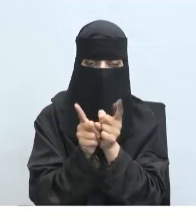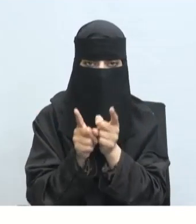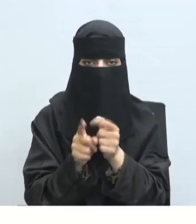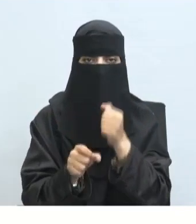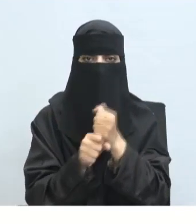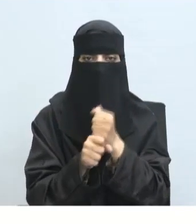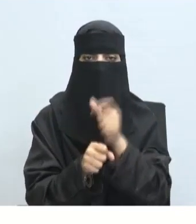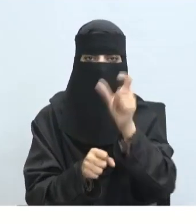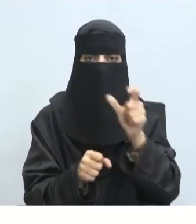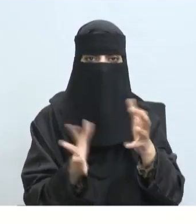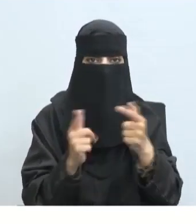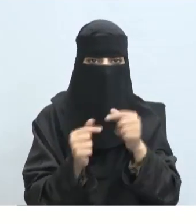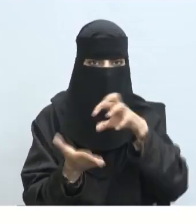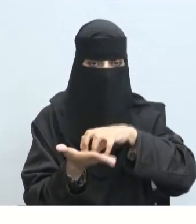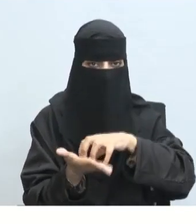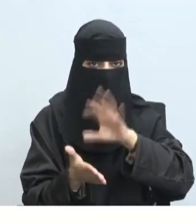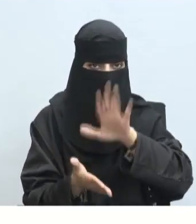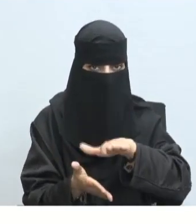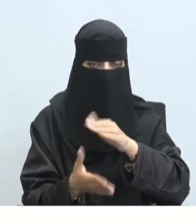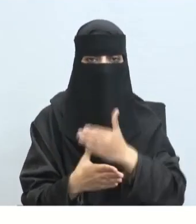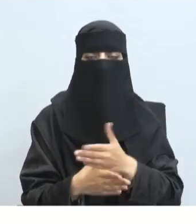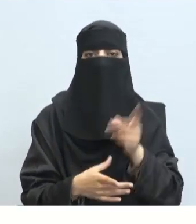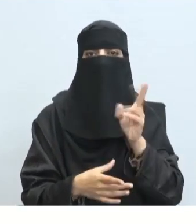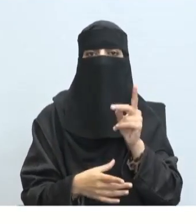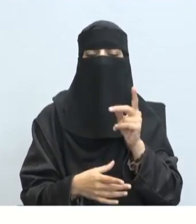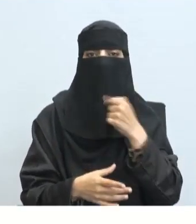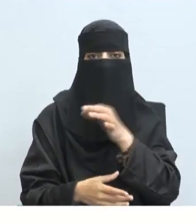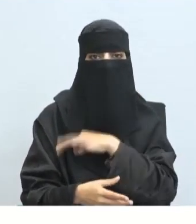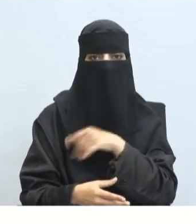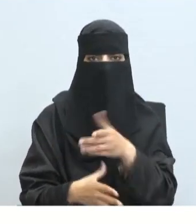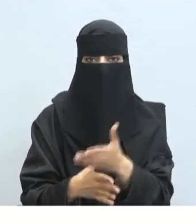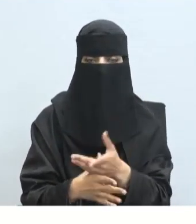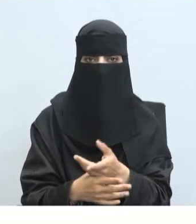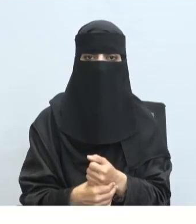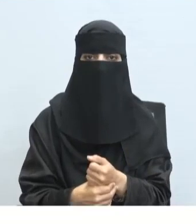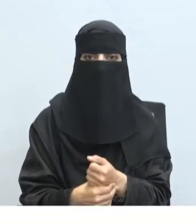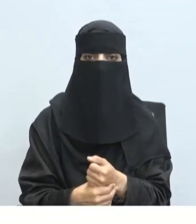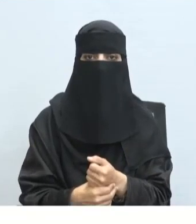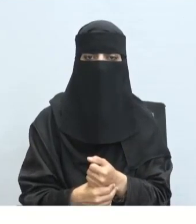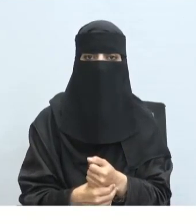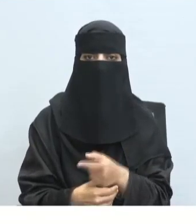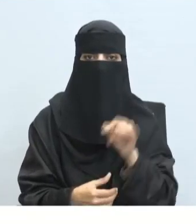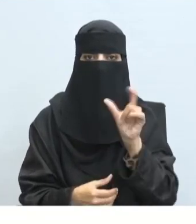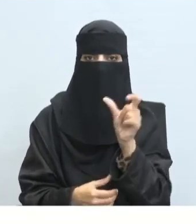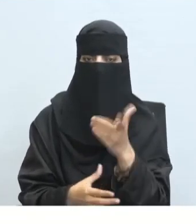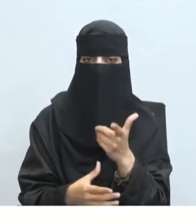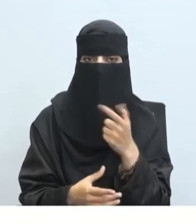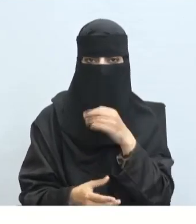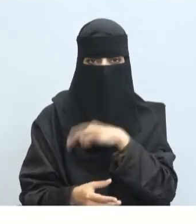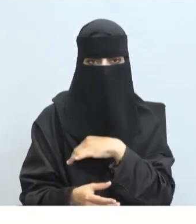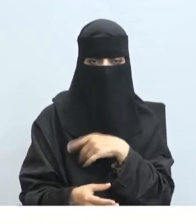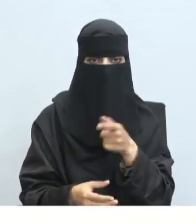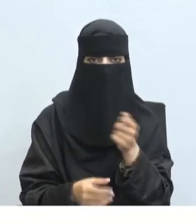توظيف الاشخاص المناسبين في المكان المناسب ايضا نستفيد من الربح